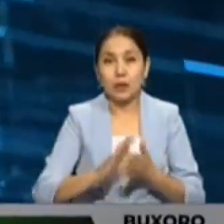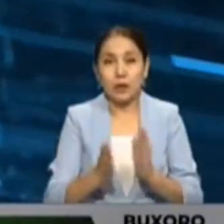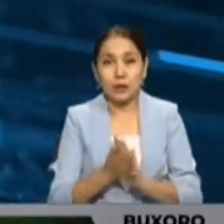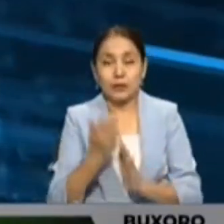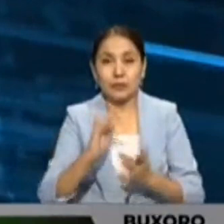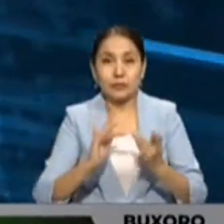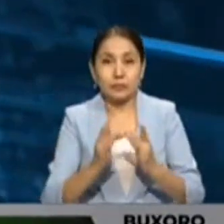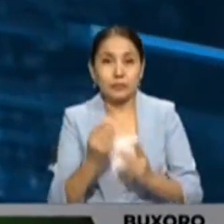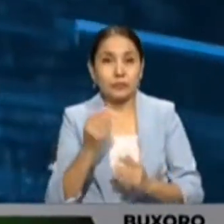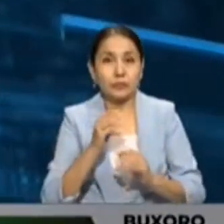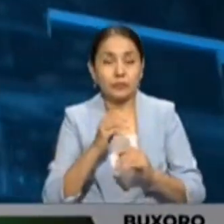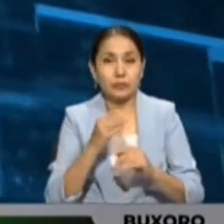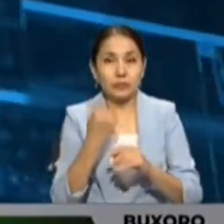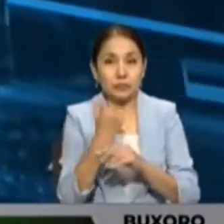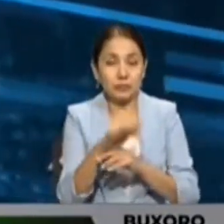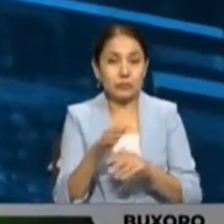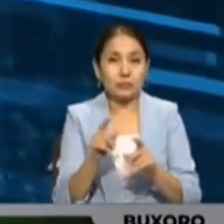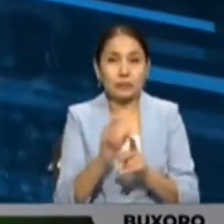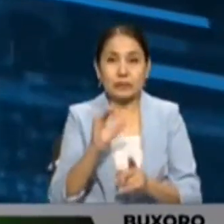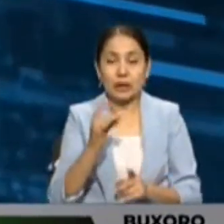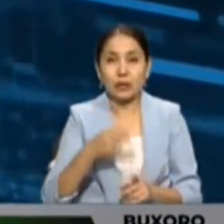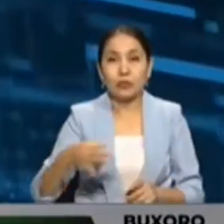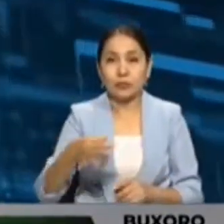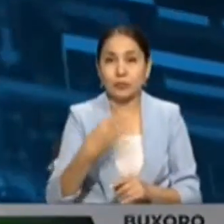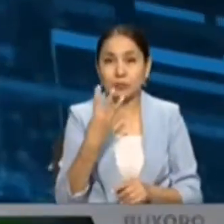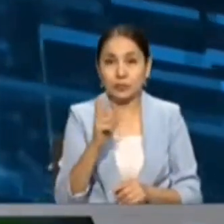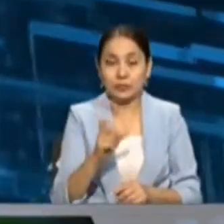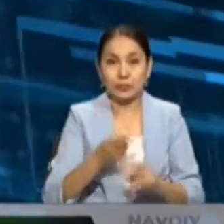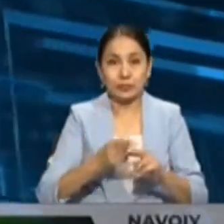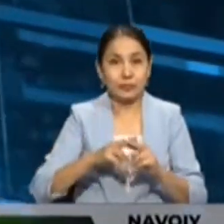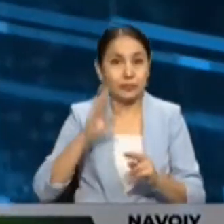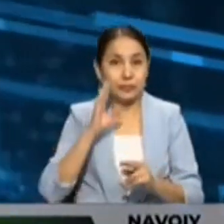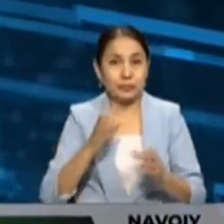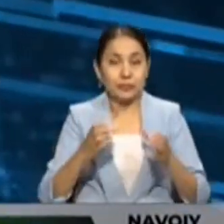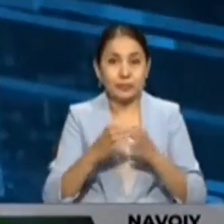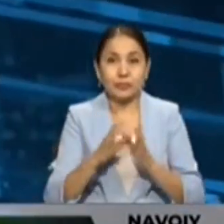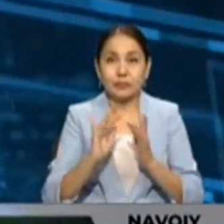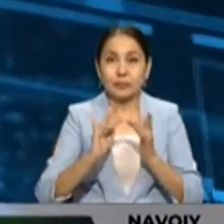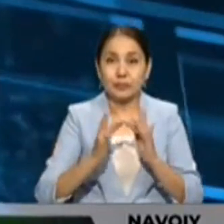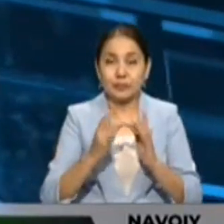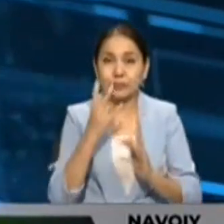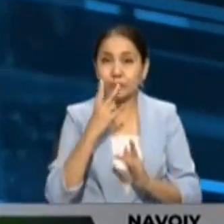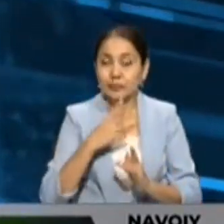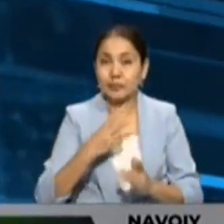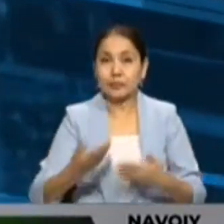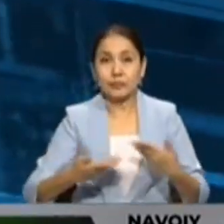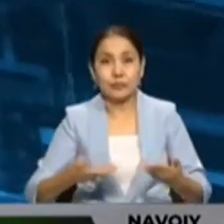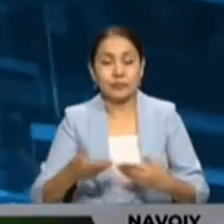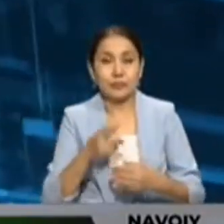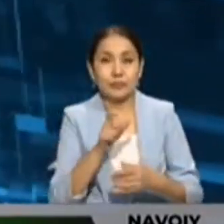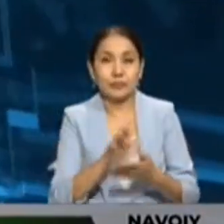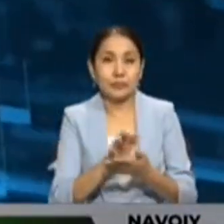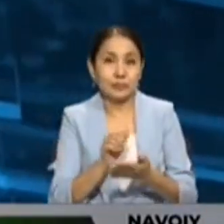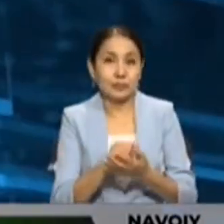ijtimoiy tarmoqlarga ham tarqatib yuborishmoqda. Sirdaryo tumanidagi 4 nafar shovvozlar ijtimoiy kuzatuvchilarning e'tiborini tortish uchun